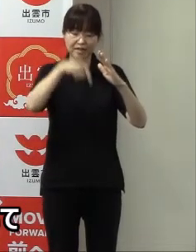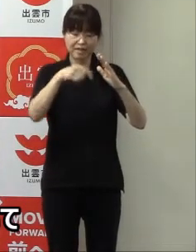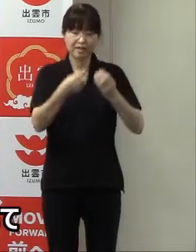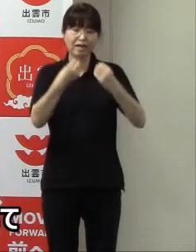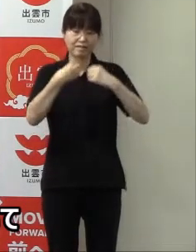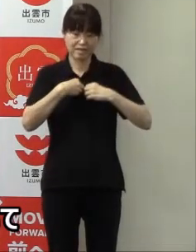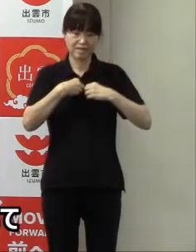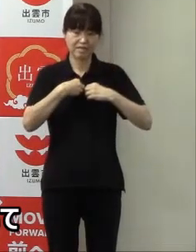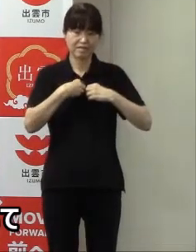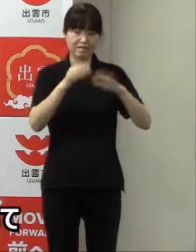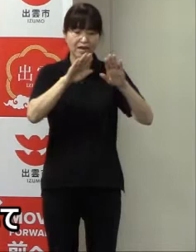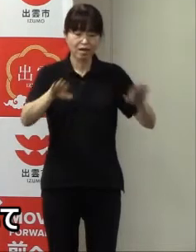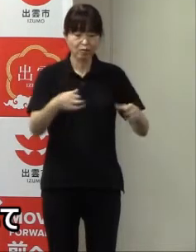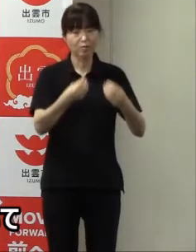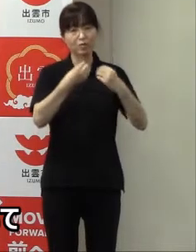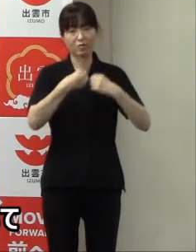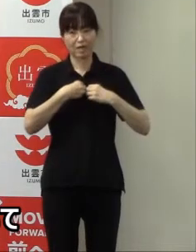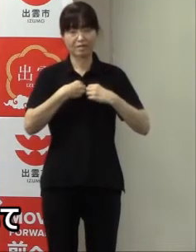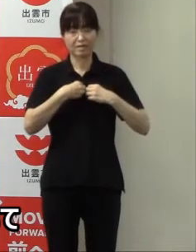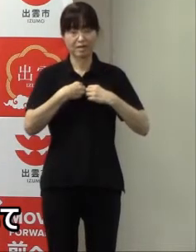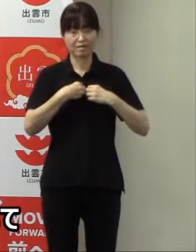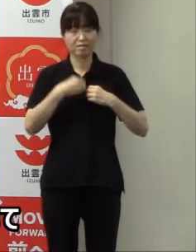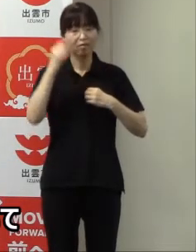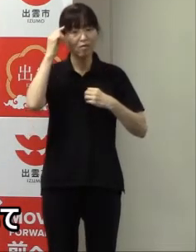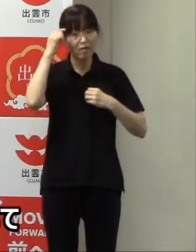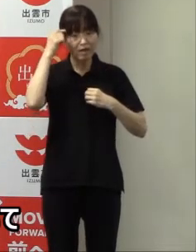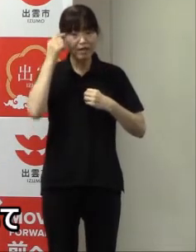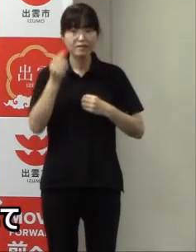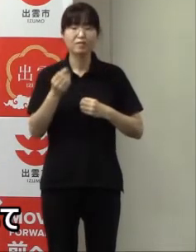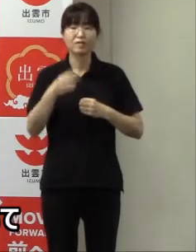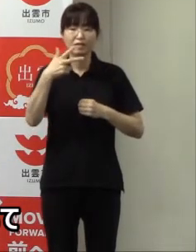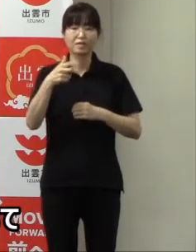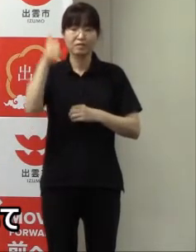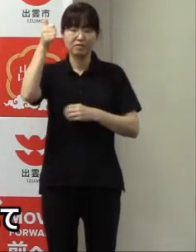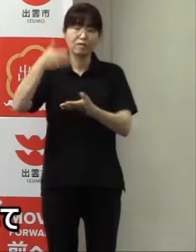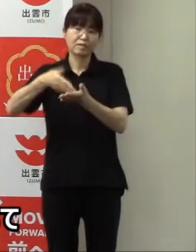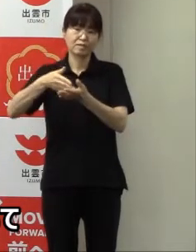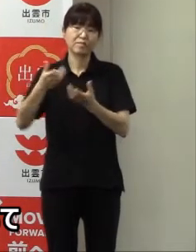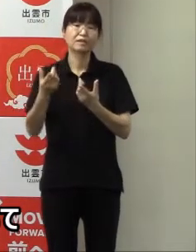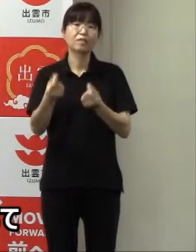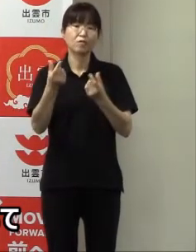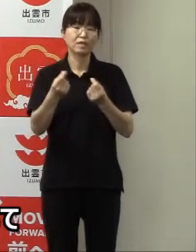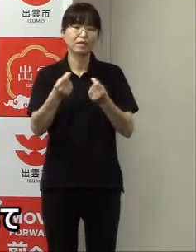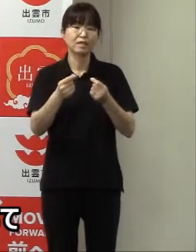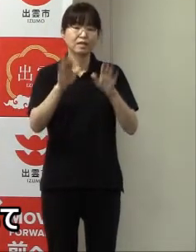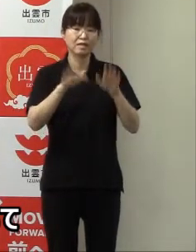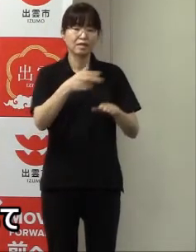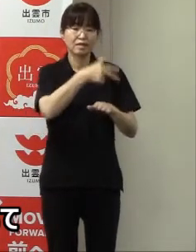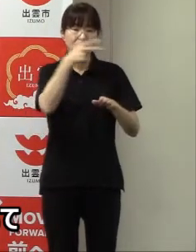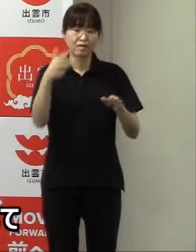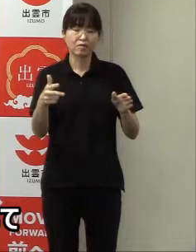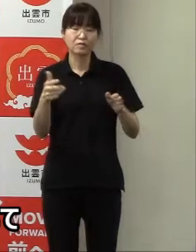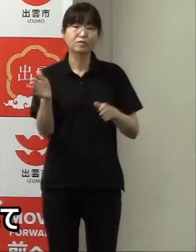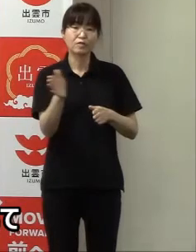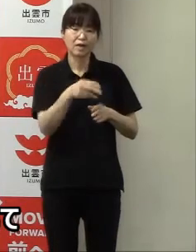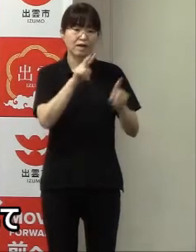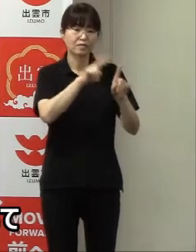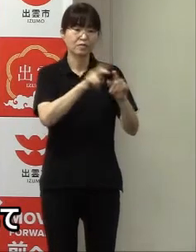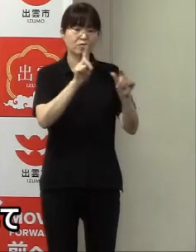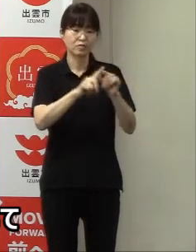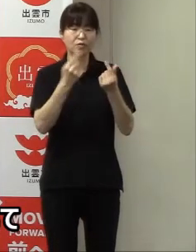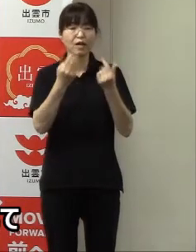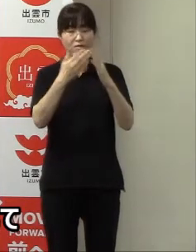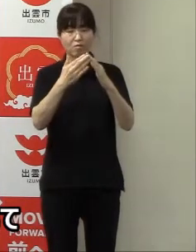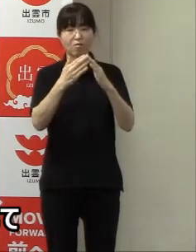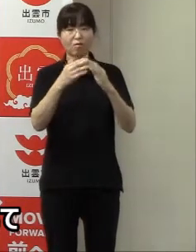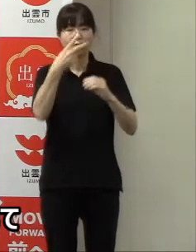染ということを踏まえますと、先ほど市長から申し上げました通り、今週から順次小中学校の学校が開催